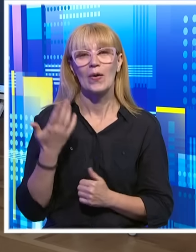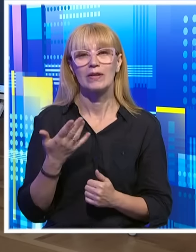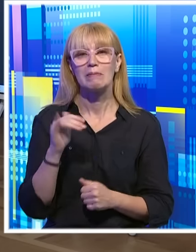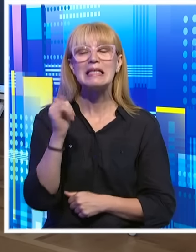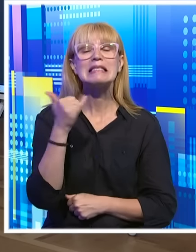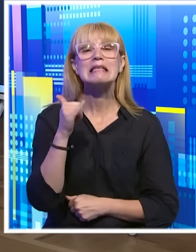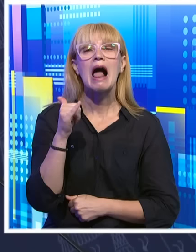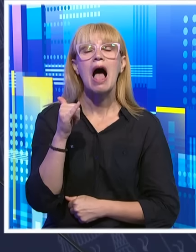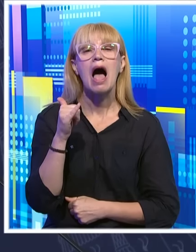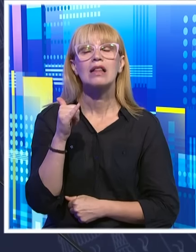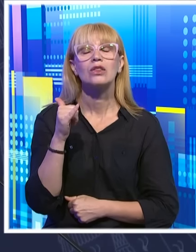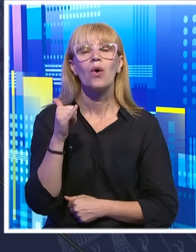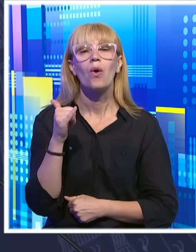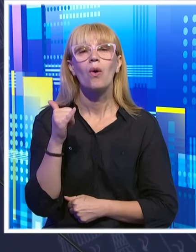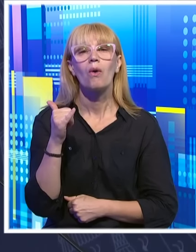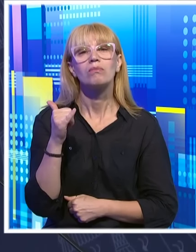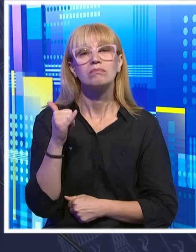Zlato,